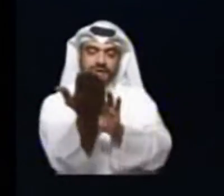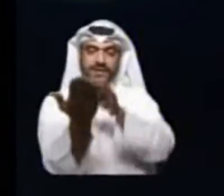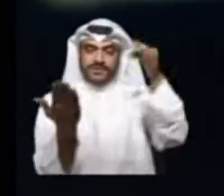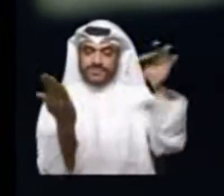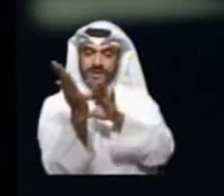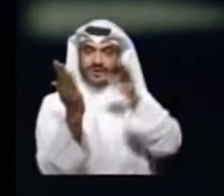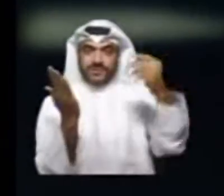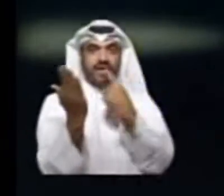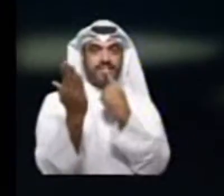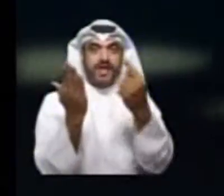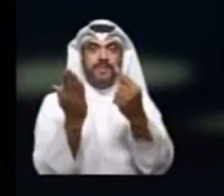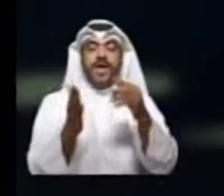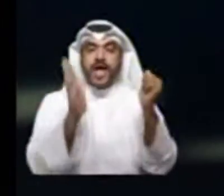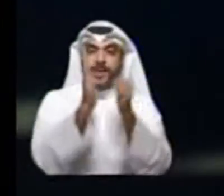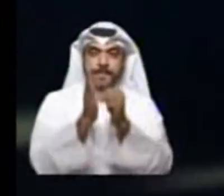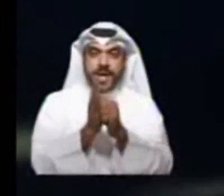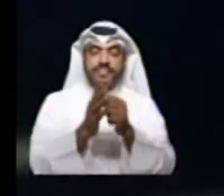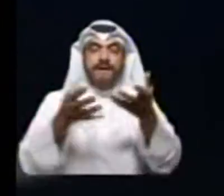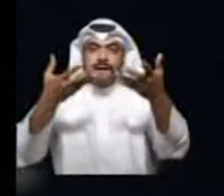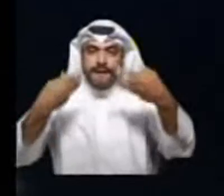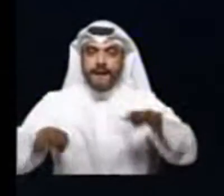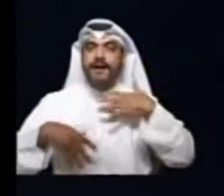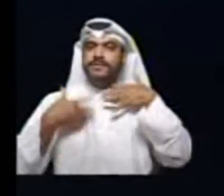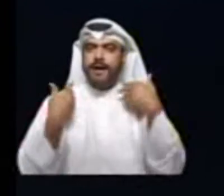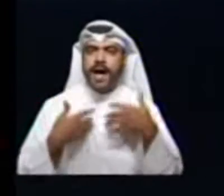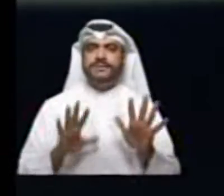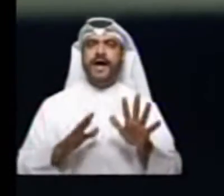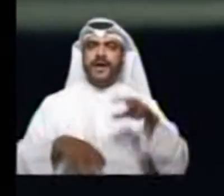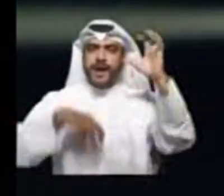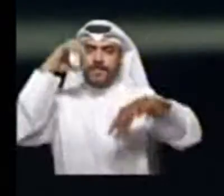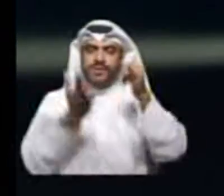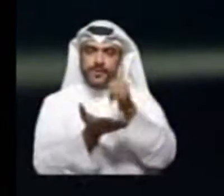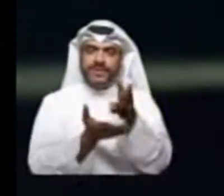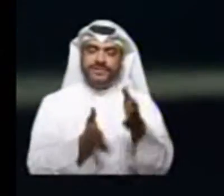المواطنين الذين تعرضوا إلى خسائر جراء موجة الأمطار؟